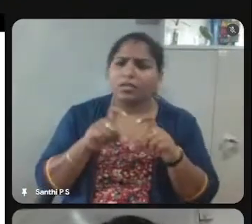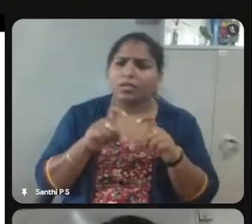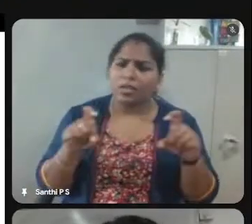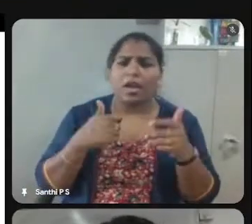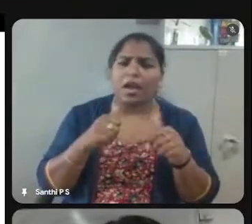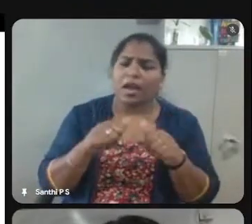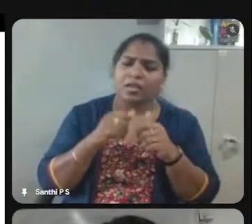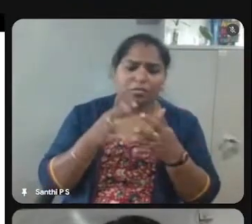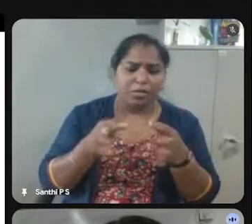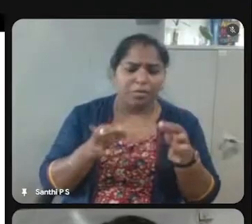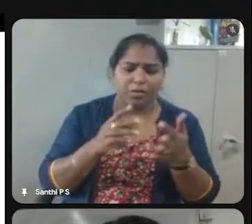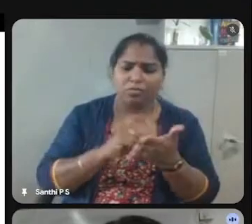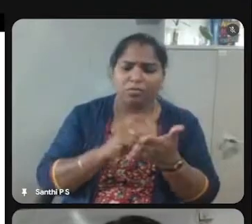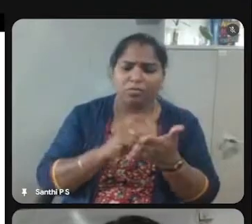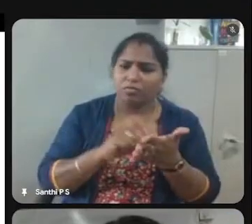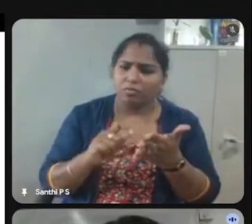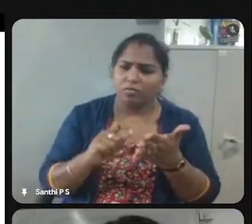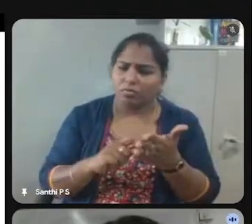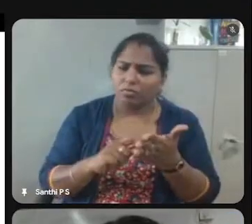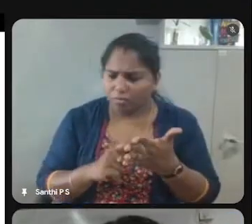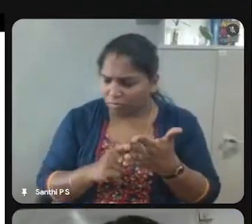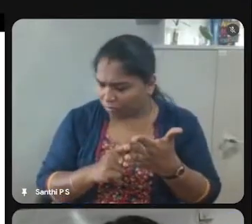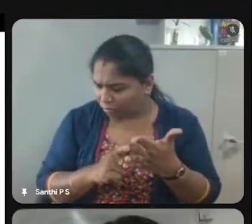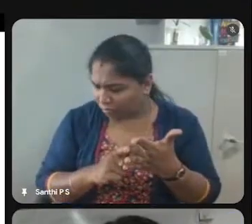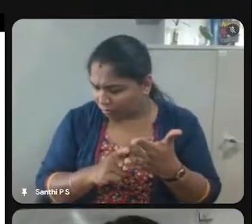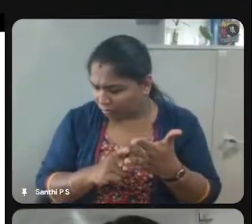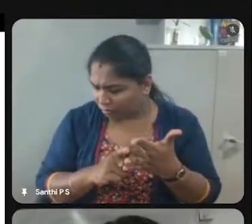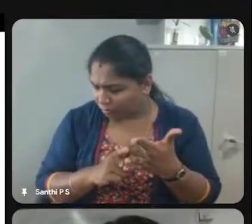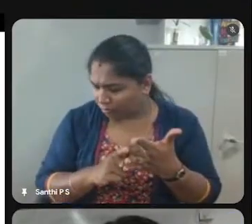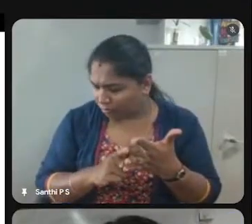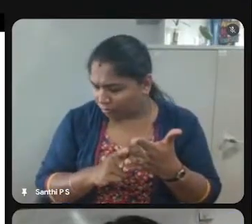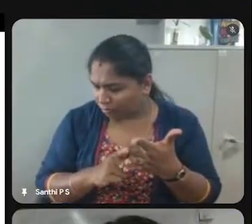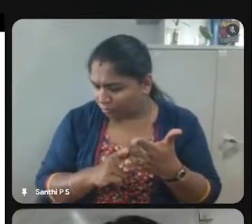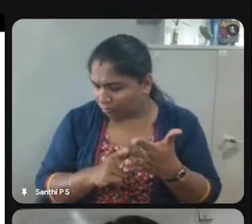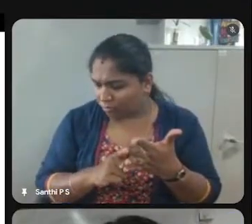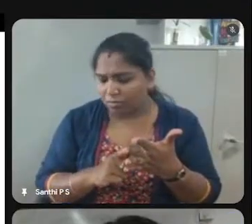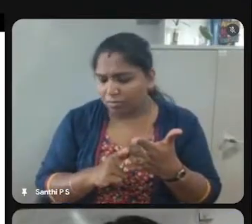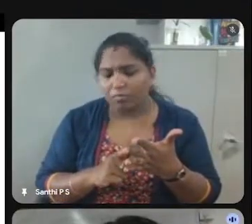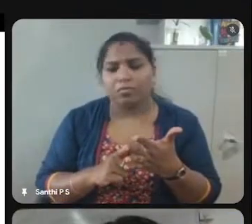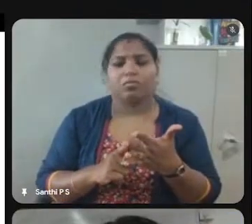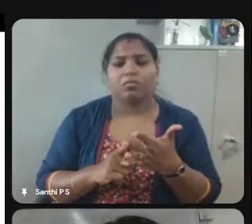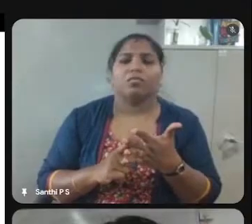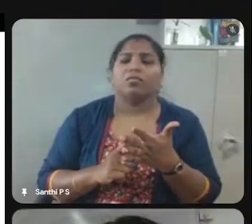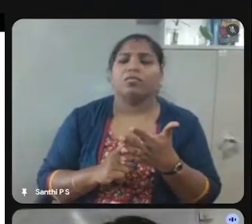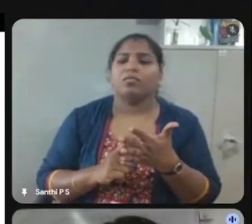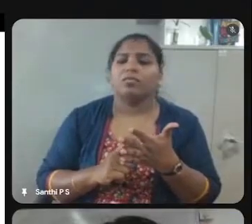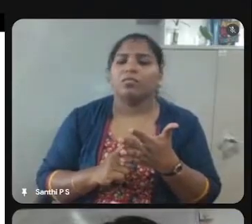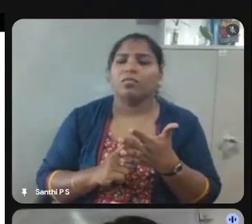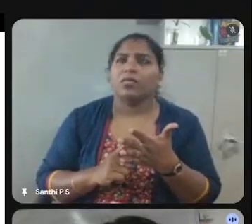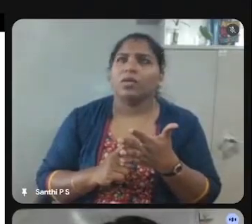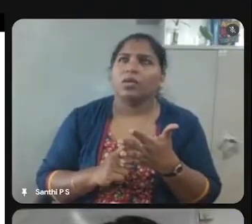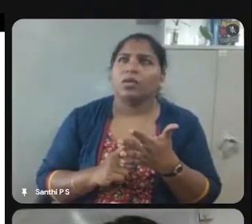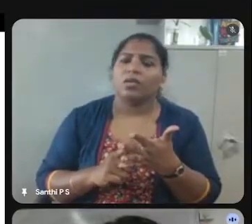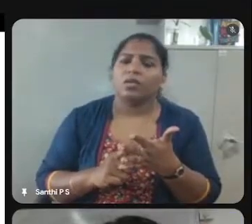ഷീറ്റ് ഒക്കെ കിട്ടിയിരുന്നു. അതിൽ ക്ലൗഡ്സിന്റെ പിന്നെ സോങ് ഒക്കെ ഉണ്ട് പറഞ്ഞു. അപ്പൊ ഞങ്ങൾ ഇതുവരെ ഈ അവിടെ പാടുന്നില്ല, എനിക്ക് അറിയോ വെച്ചു. ഇന്നലെ ആയിരുന്നു